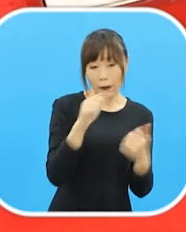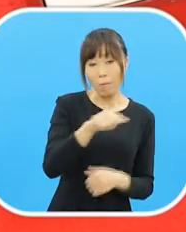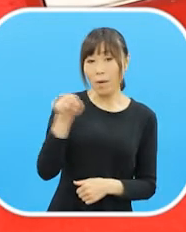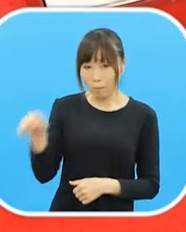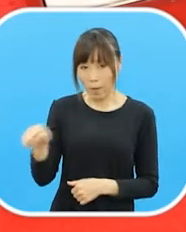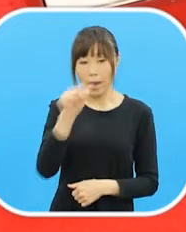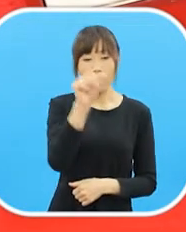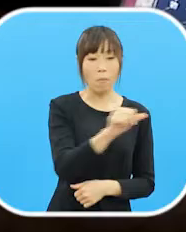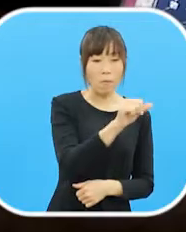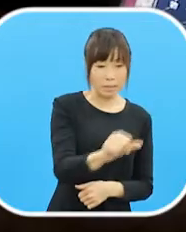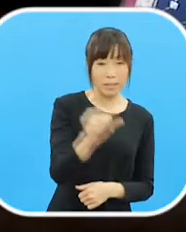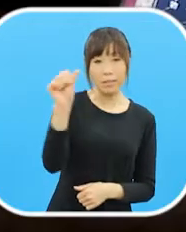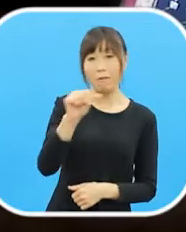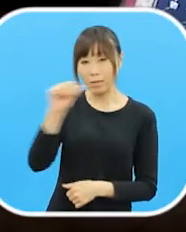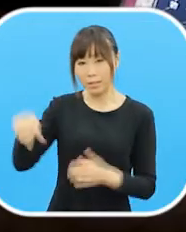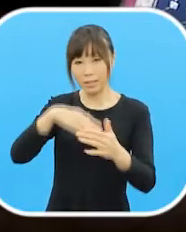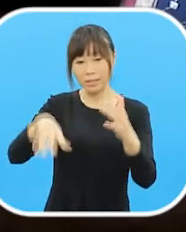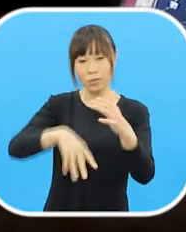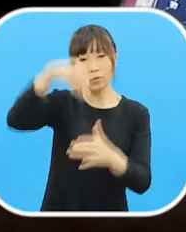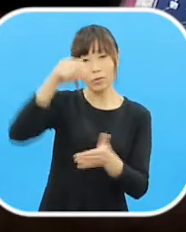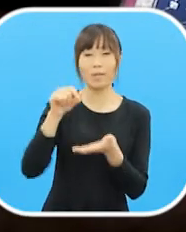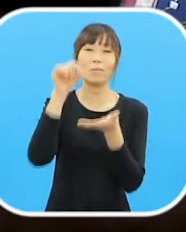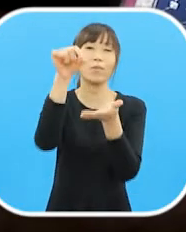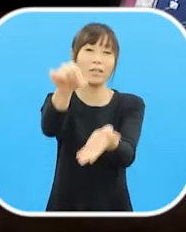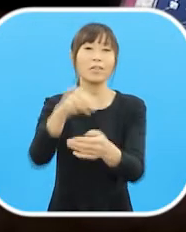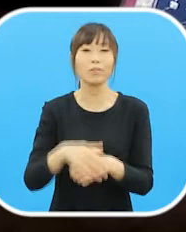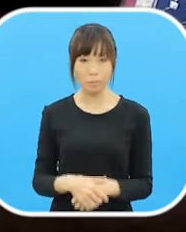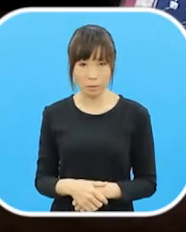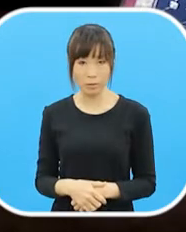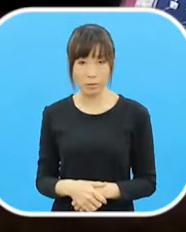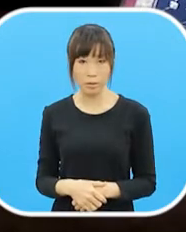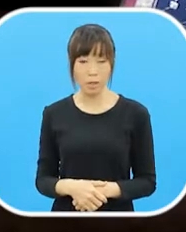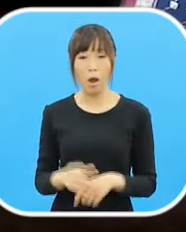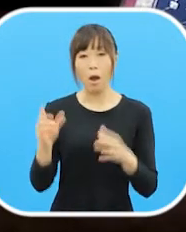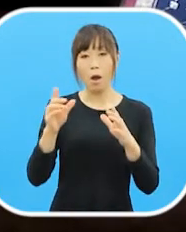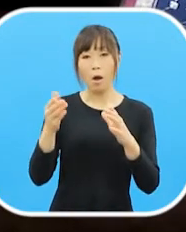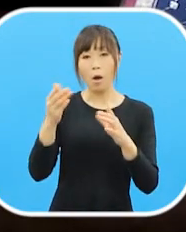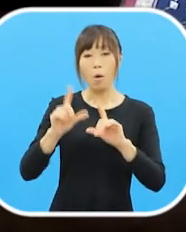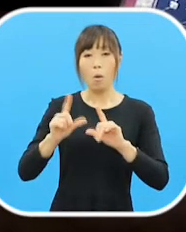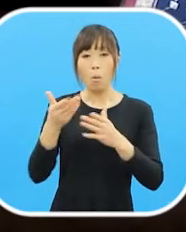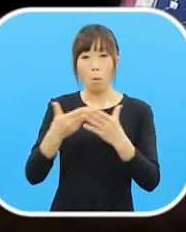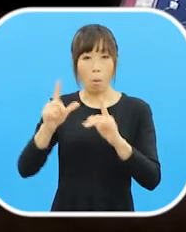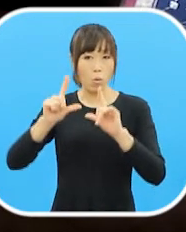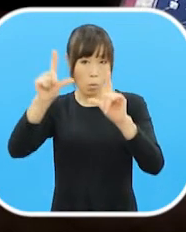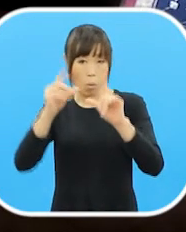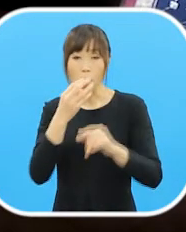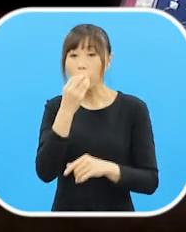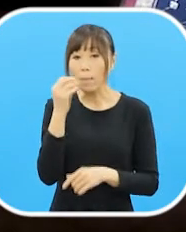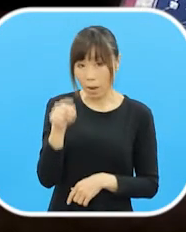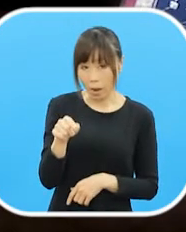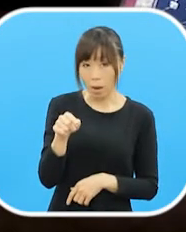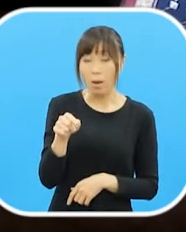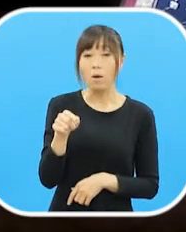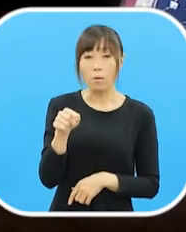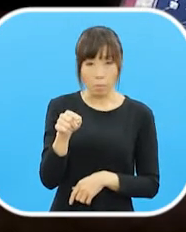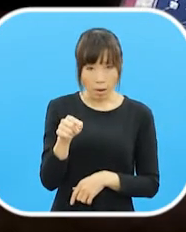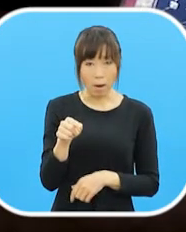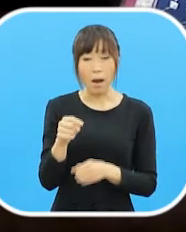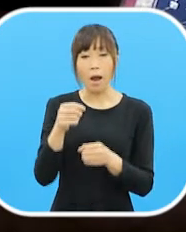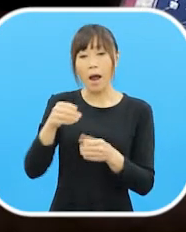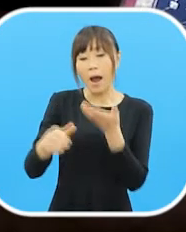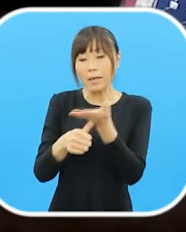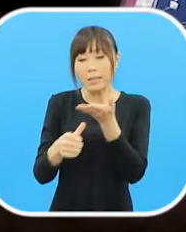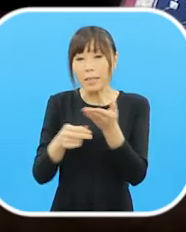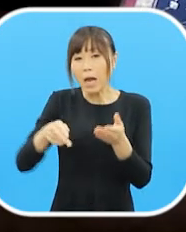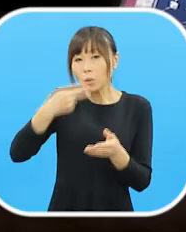にプレゼントします。 古東の豆っこは新たなお土産品などの発掘を目的に開催している秋田食のチャンピオンシ